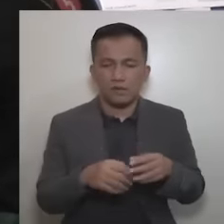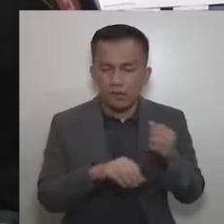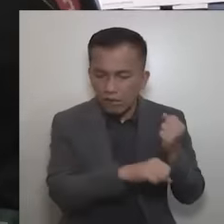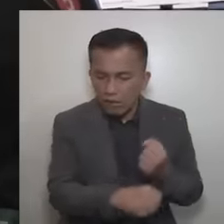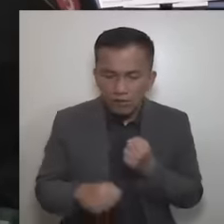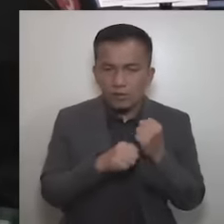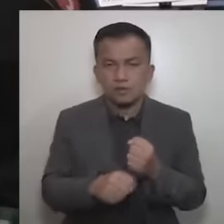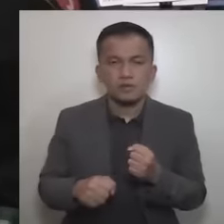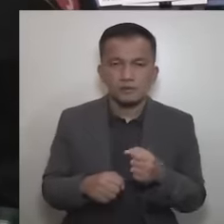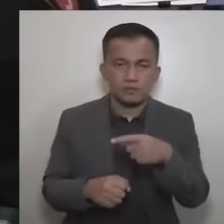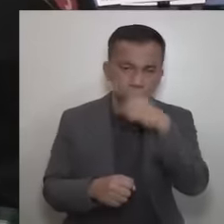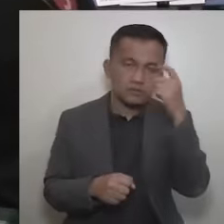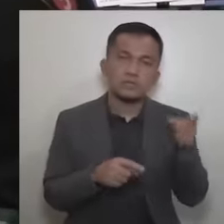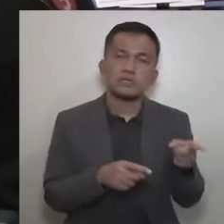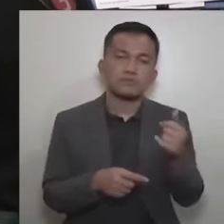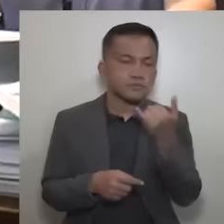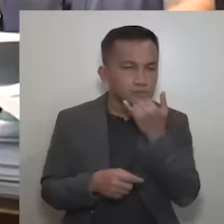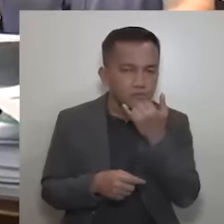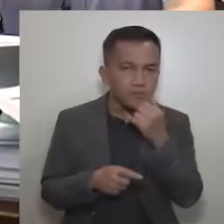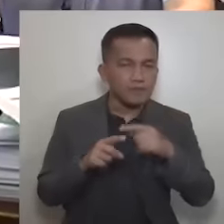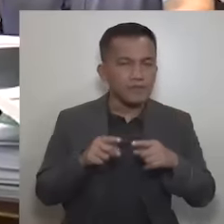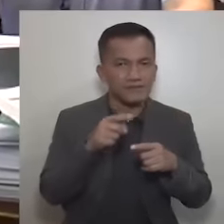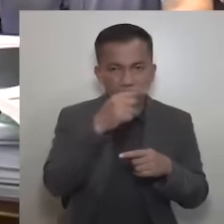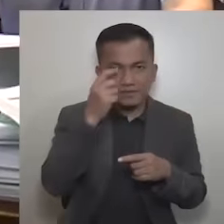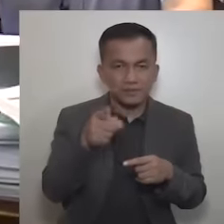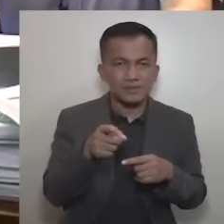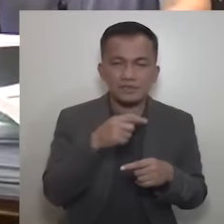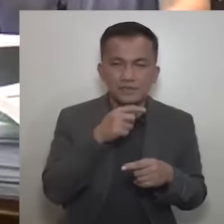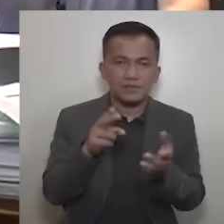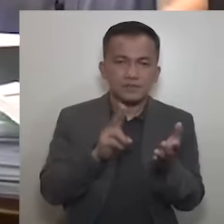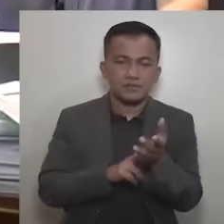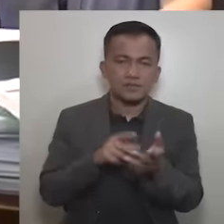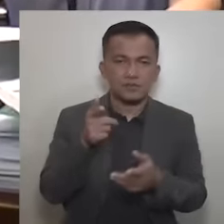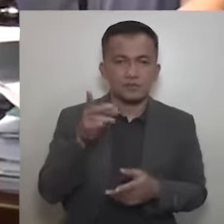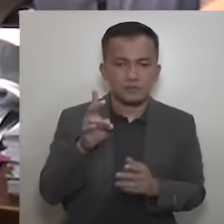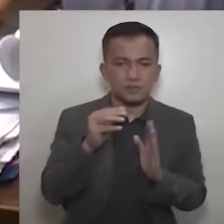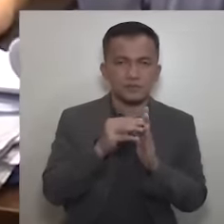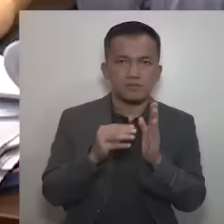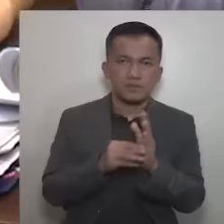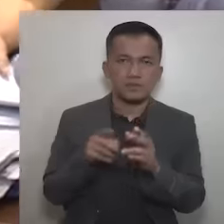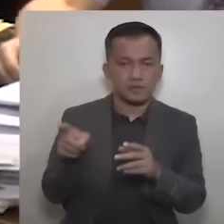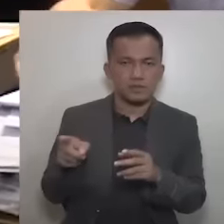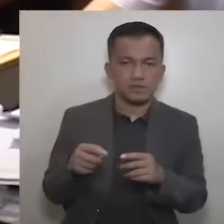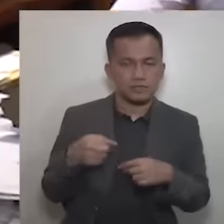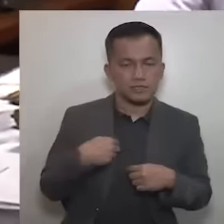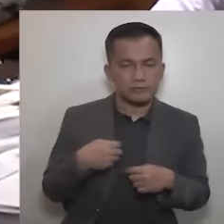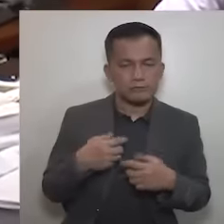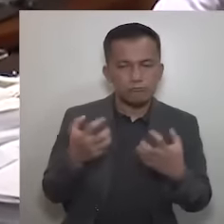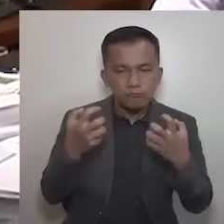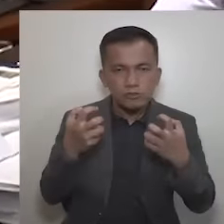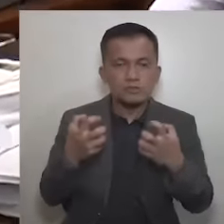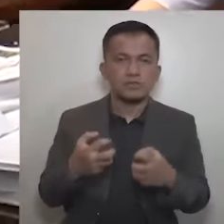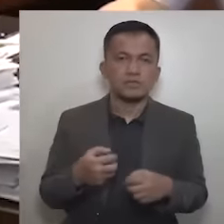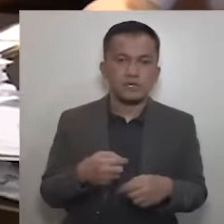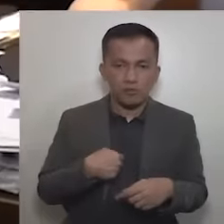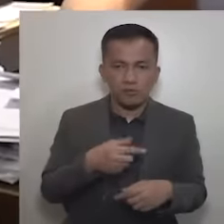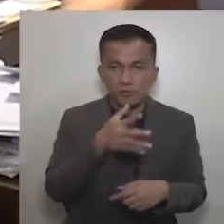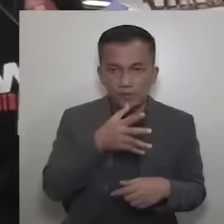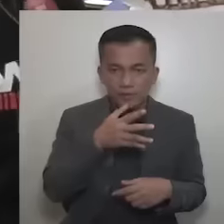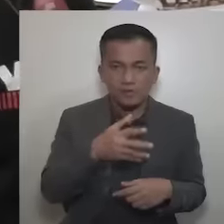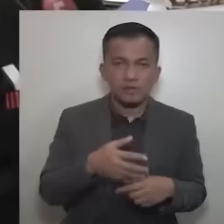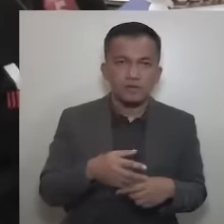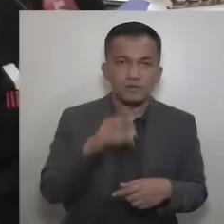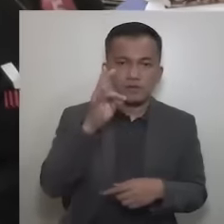magwalis siya ng kalsada kasi kasalanan niya yon. Pero dahil hindi niya pinirmahan yung 27 million na yan, dyan ako nang gigigil as a